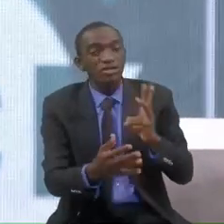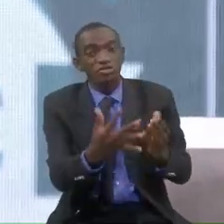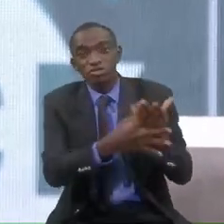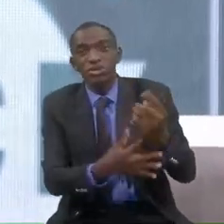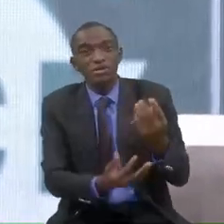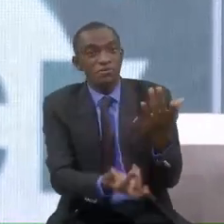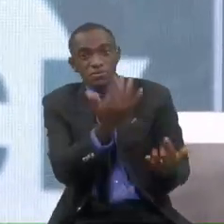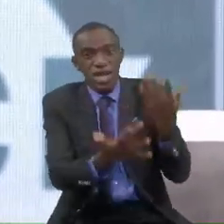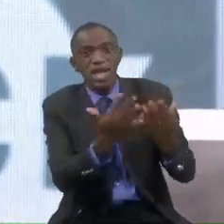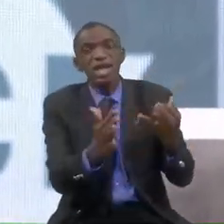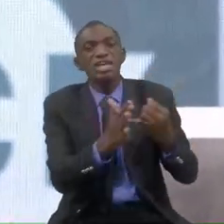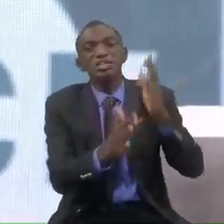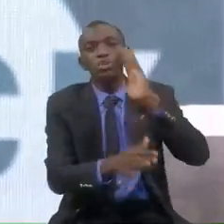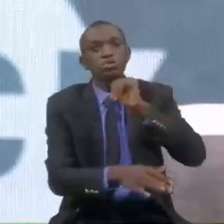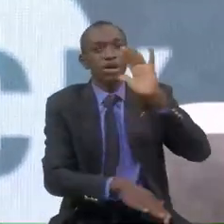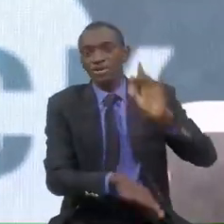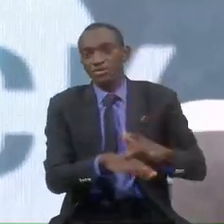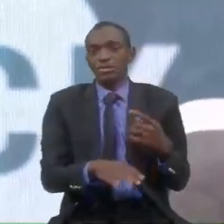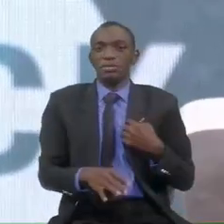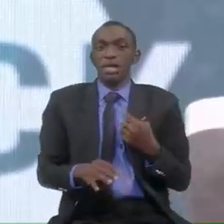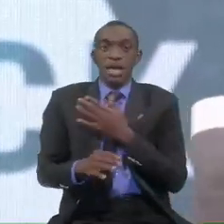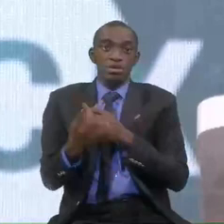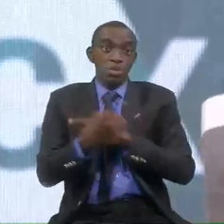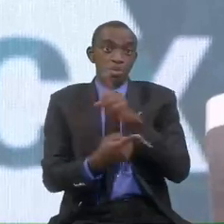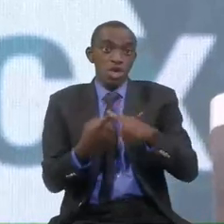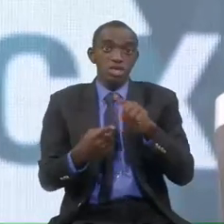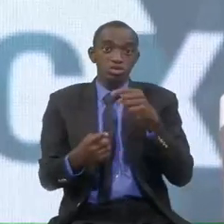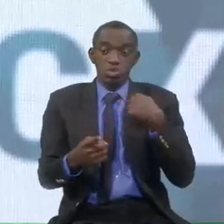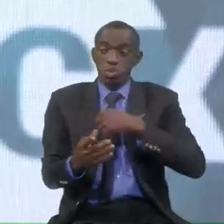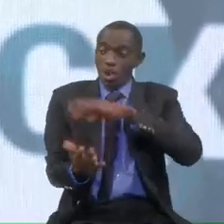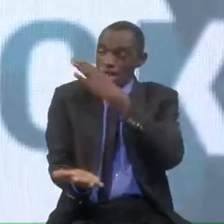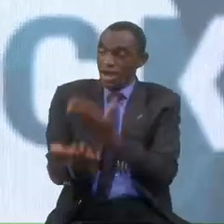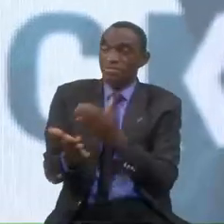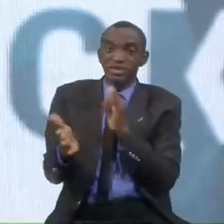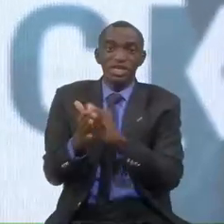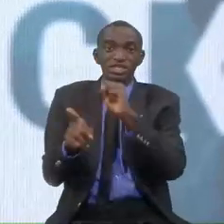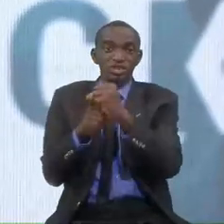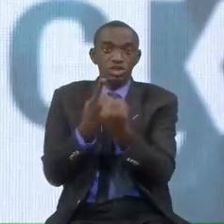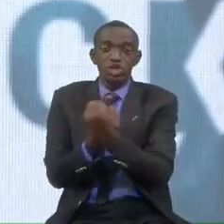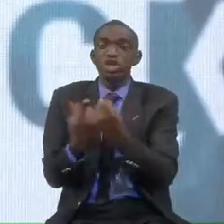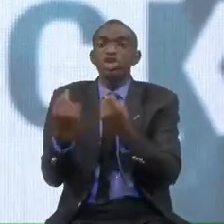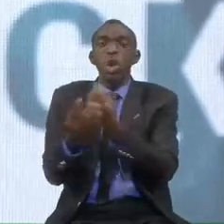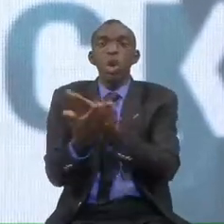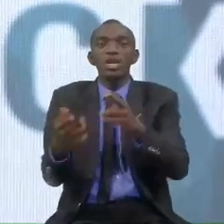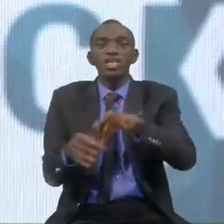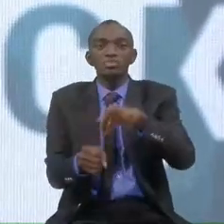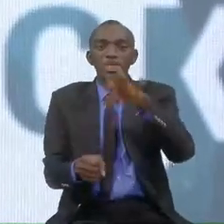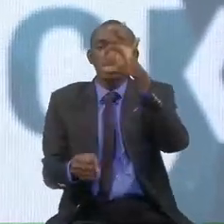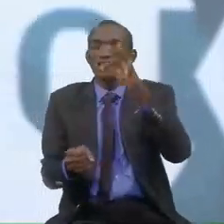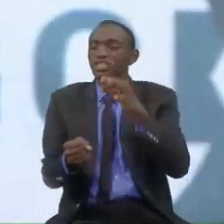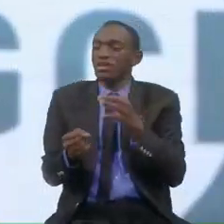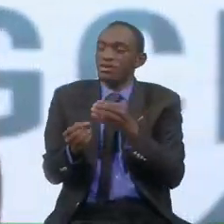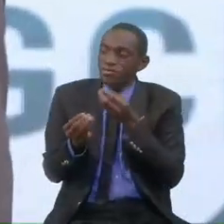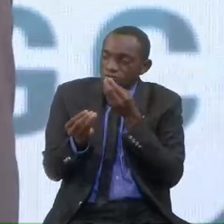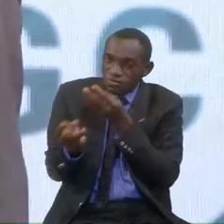cela. Mais lorsqu'on se trouve dans la situation là, c'est le Saint-Esprit qui nous nourrit. C'est le Saint-Esprit qui nous fait le